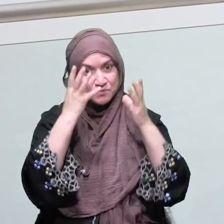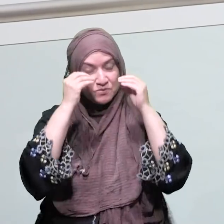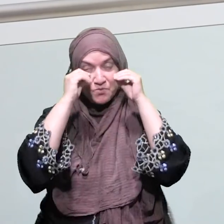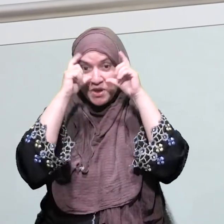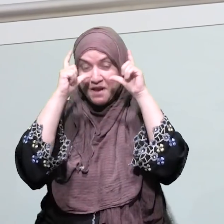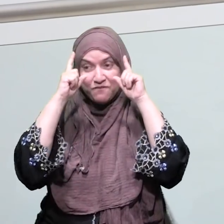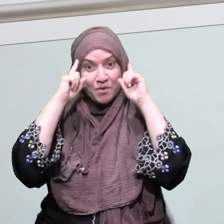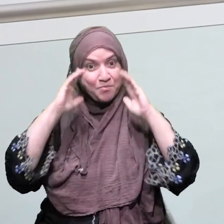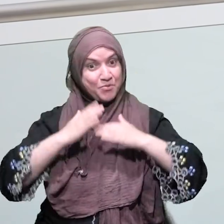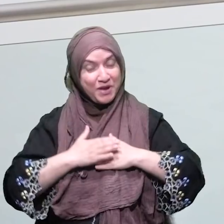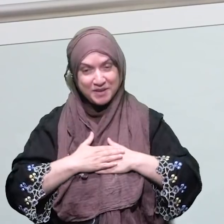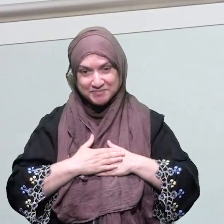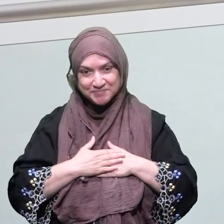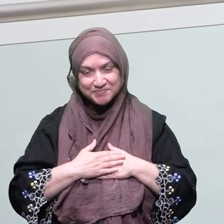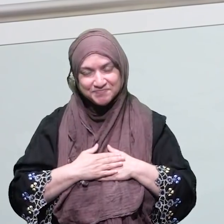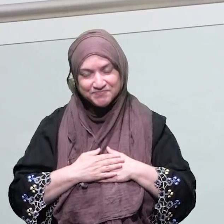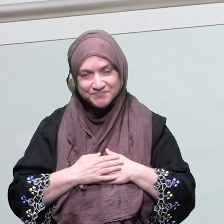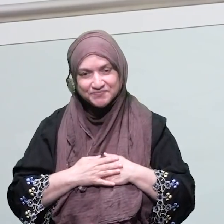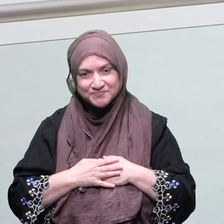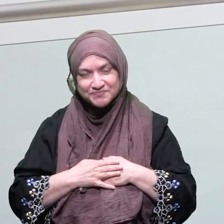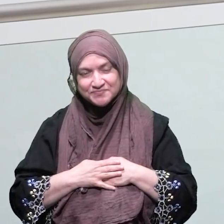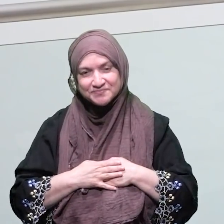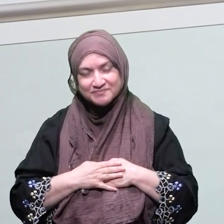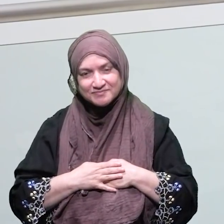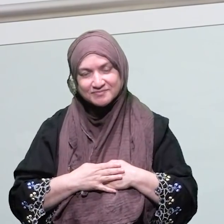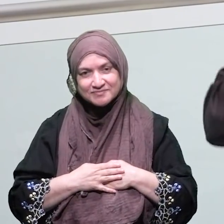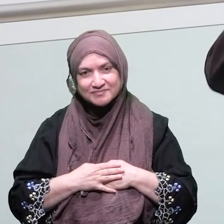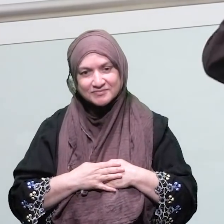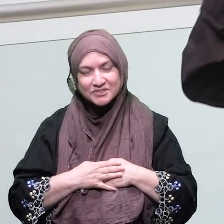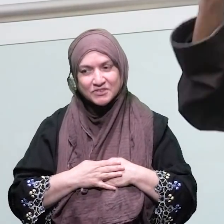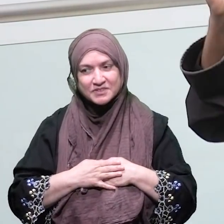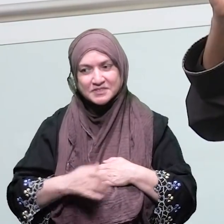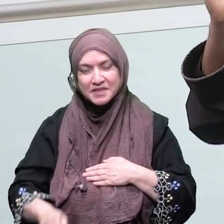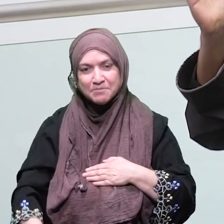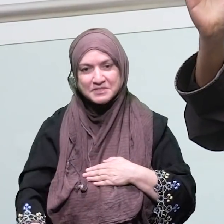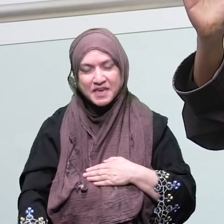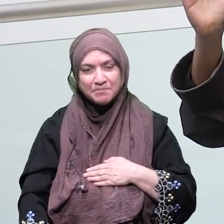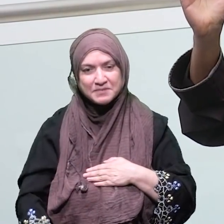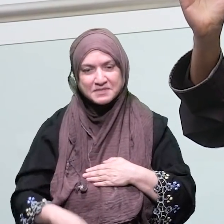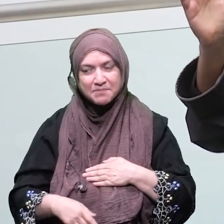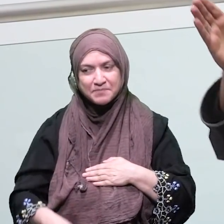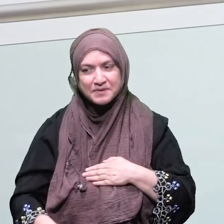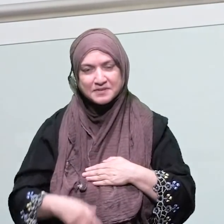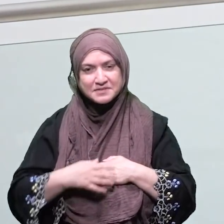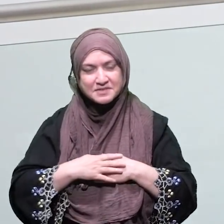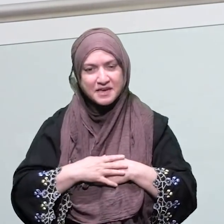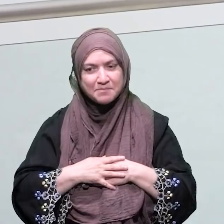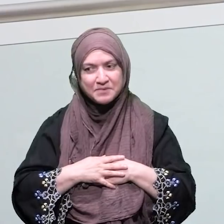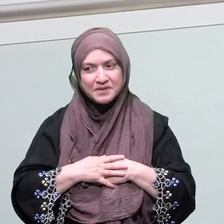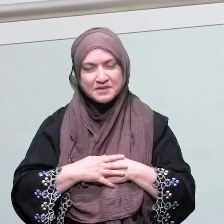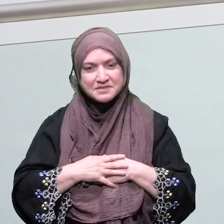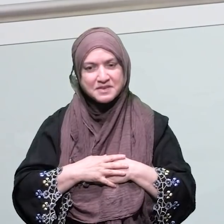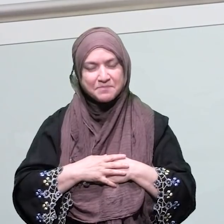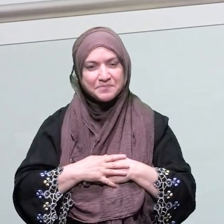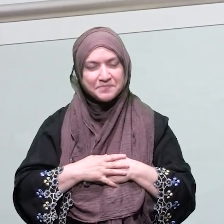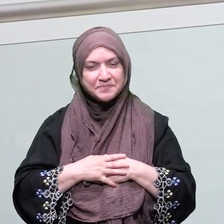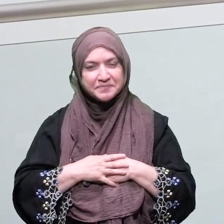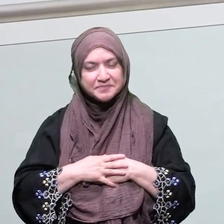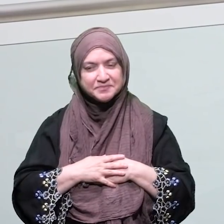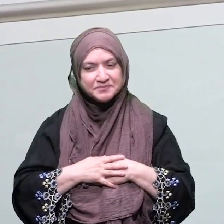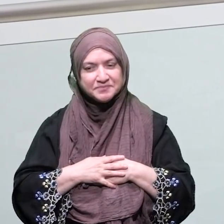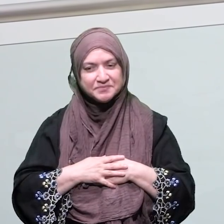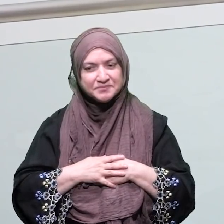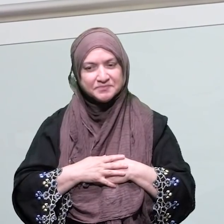انْحَلَّتْ عُقْدَةٌ. If you wake up and you remember Allah, one of the knots comes loose. فَإِن تَوَضَّأَ